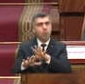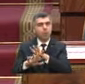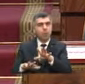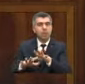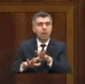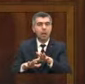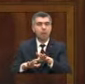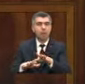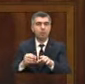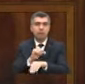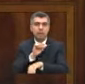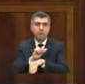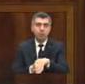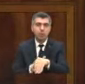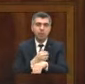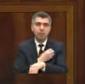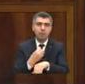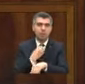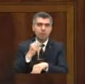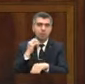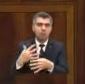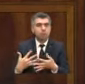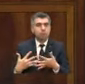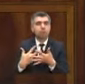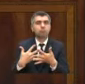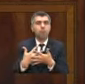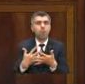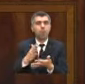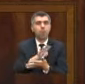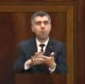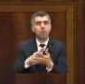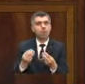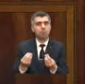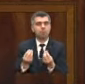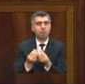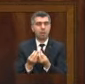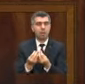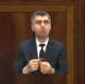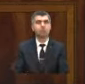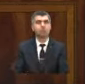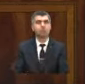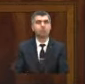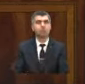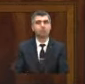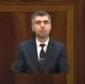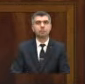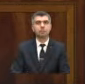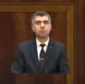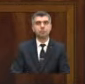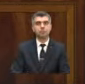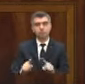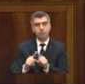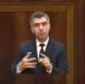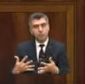صونا لكرامتهم وحفظا للتماسك الاجتماعي، وبشكل يجعل